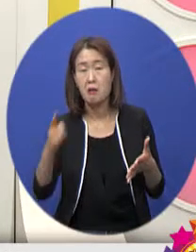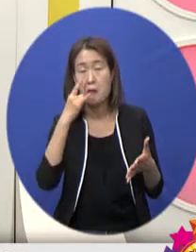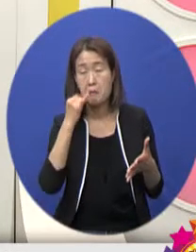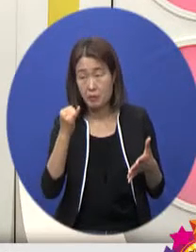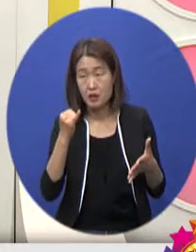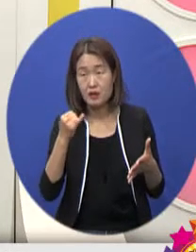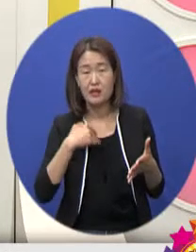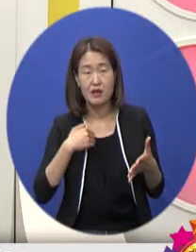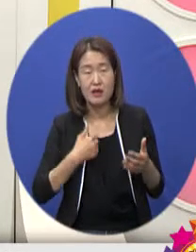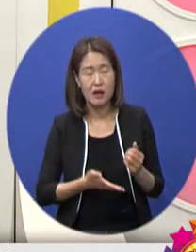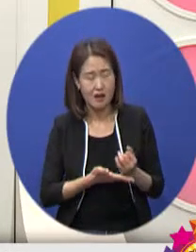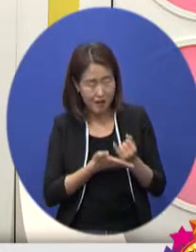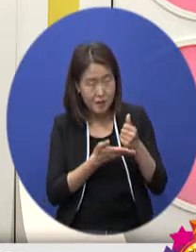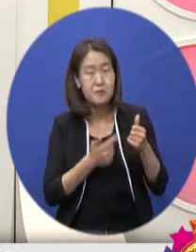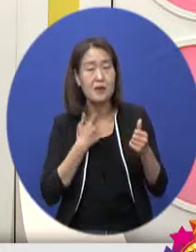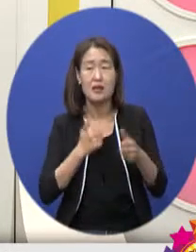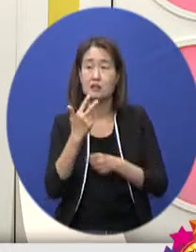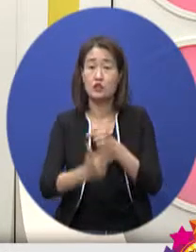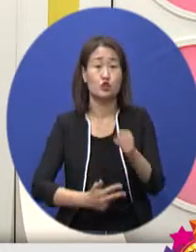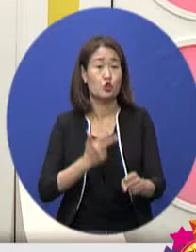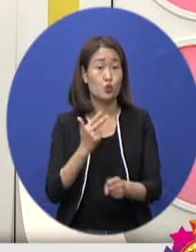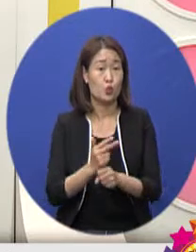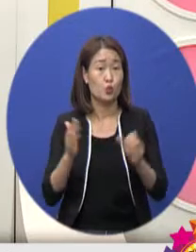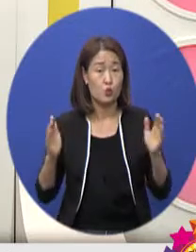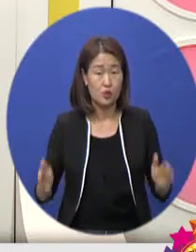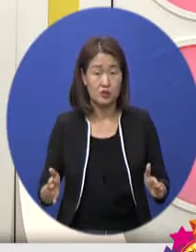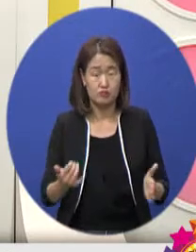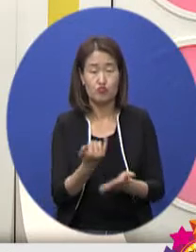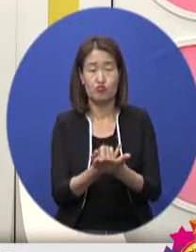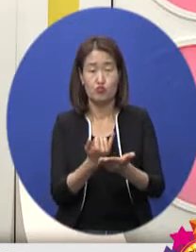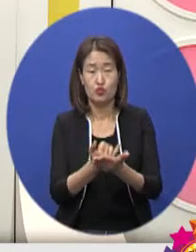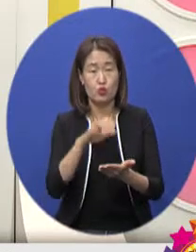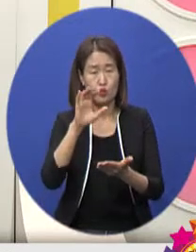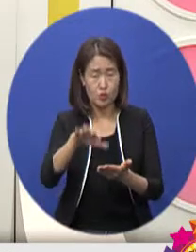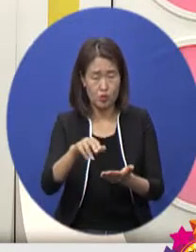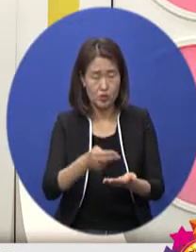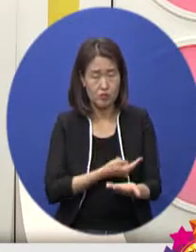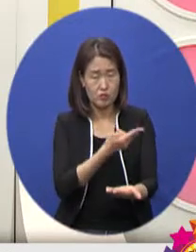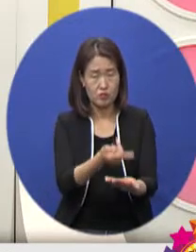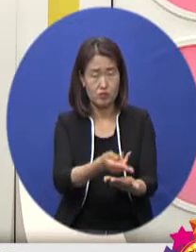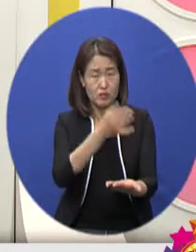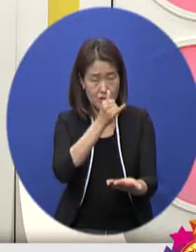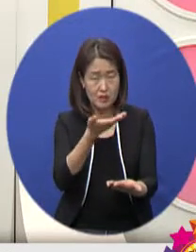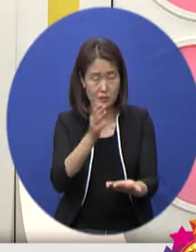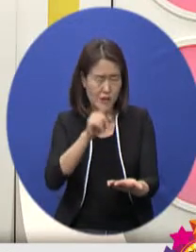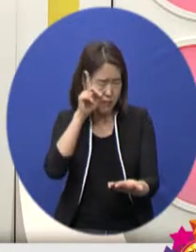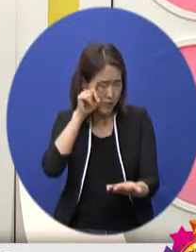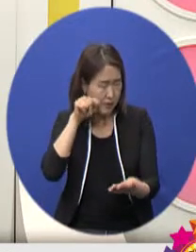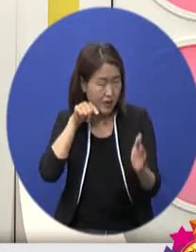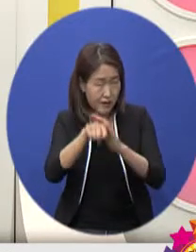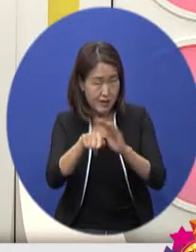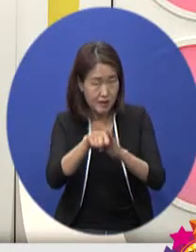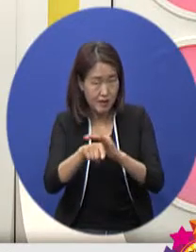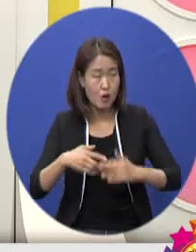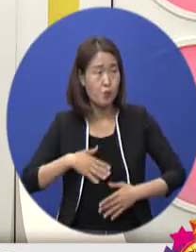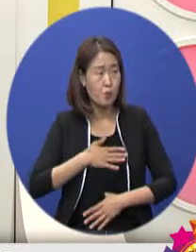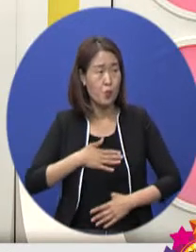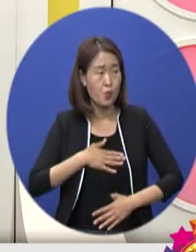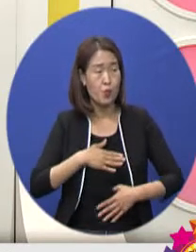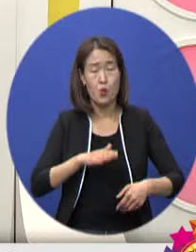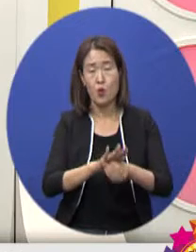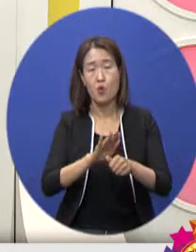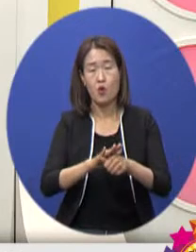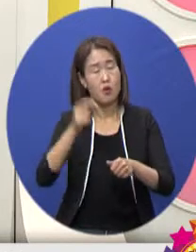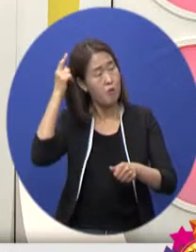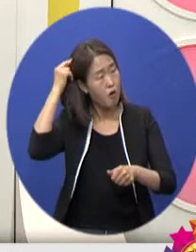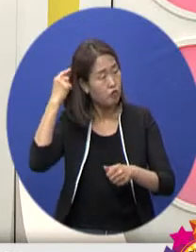엄마도 제가 모셔봤고 7년은 네. 모셨다가 지금 요양병원에 계시지만 아이고. 네. 매일 같이 가서 그냥 목욕도 씻겨드리고